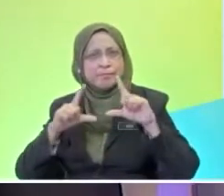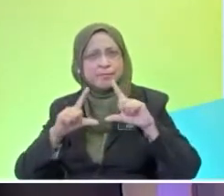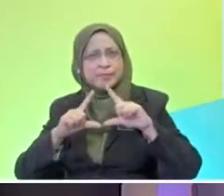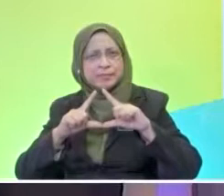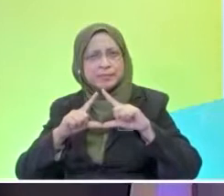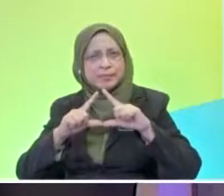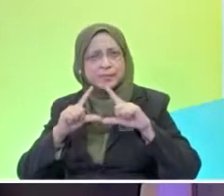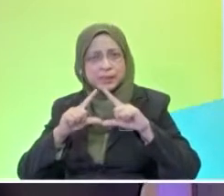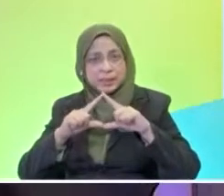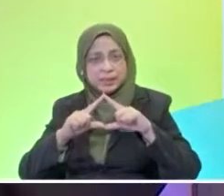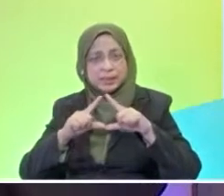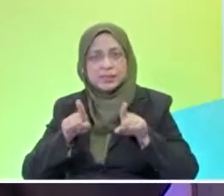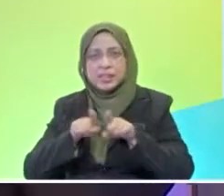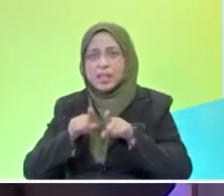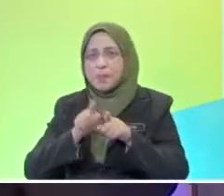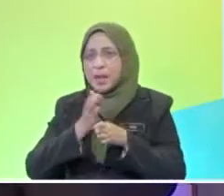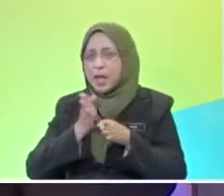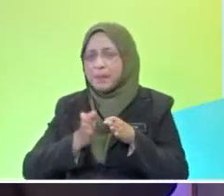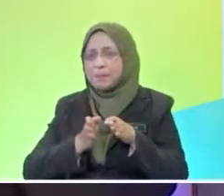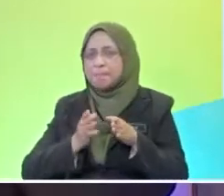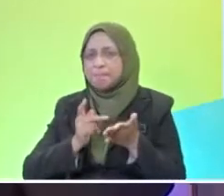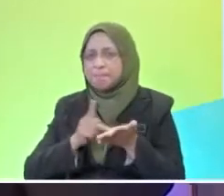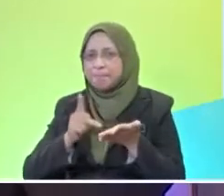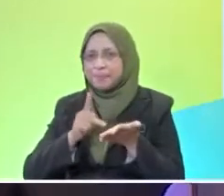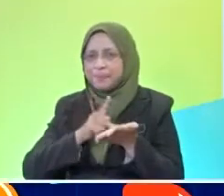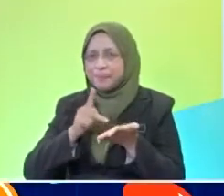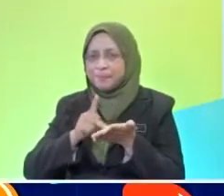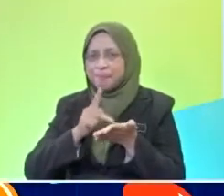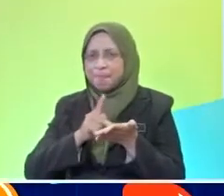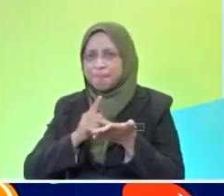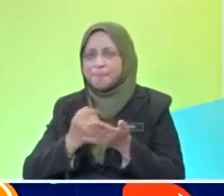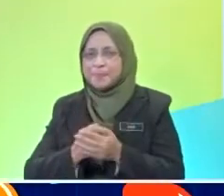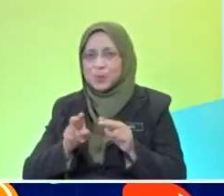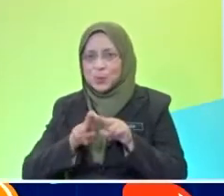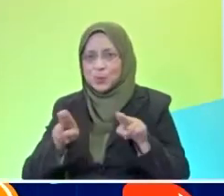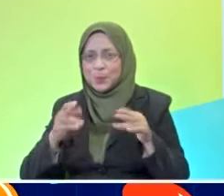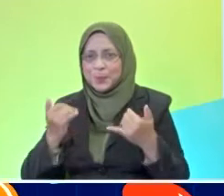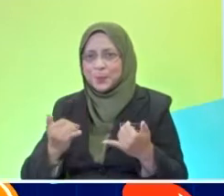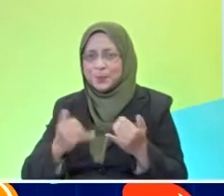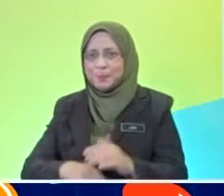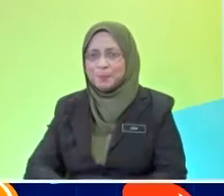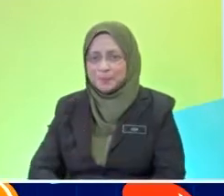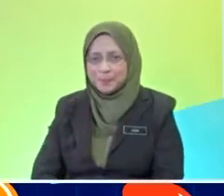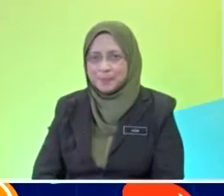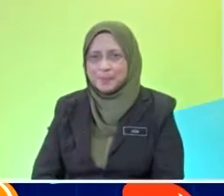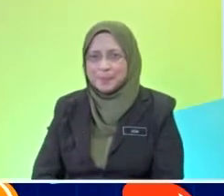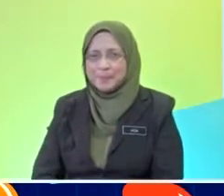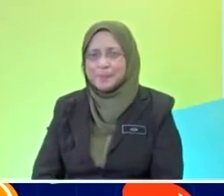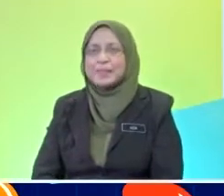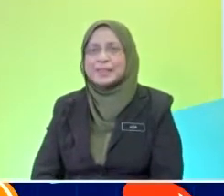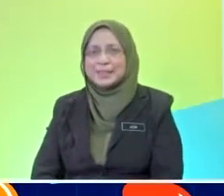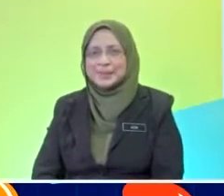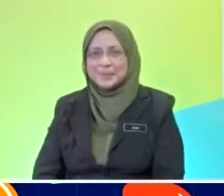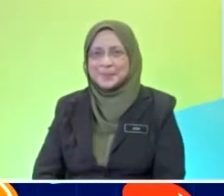sama sisi kita. Sambil-sambil tu, sambil-sambil murid kita sedang mengukur tu, okay, Abang Syuan pun sama. Boleh kita teruskan. Sebab tadi saya banyak silap,